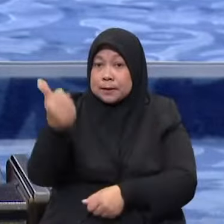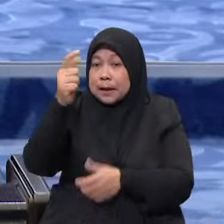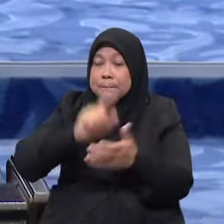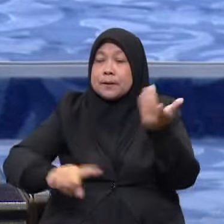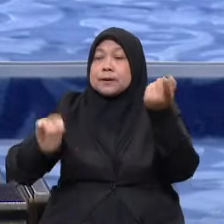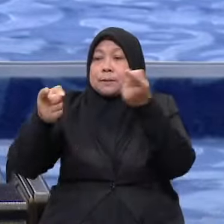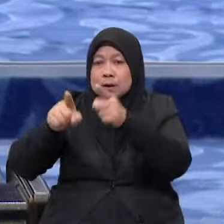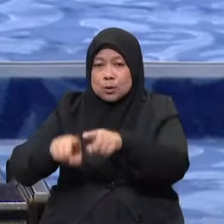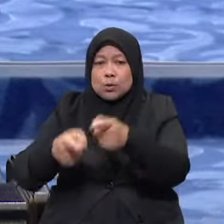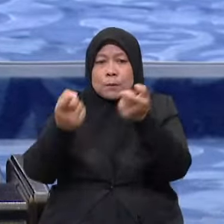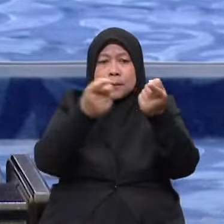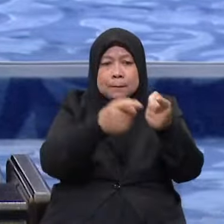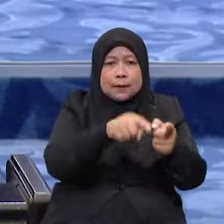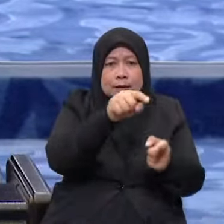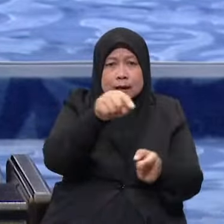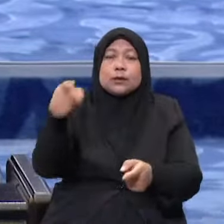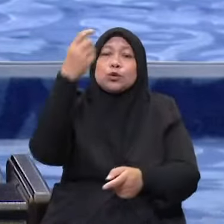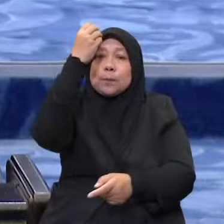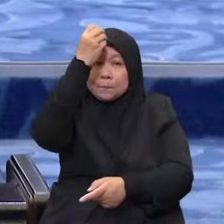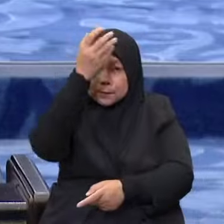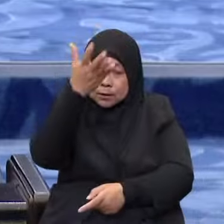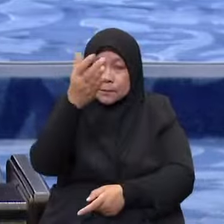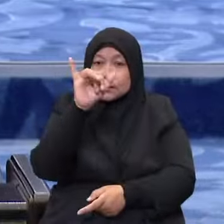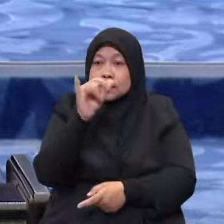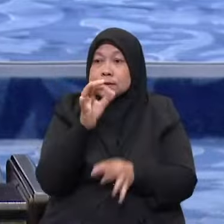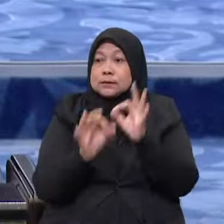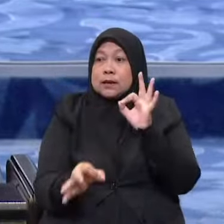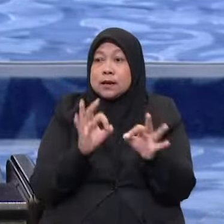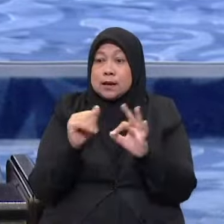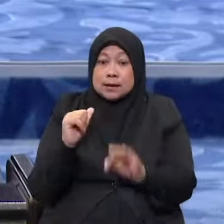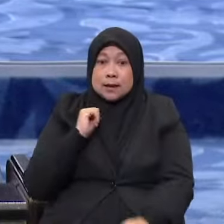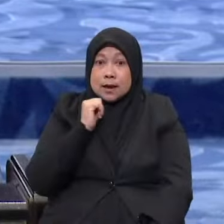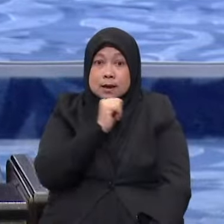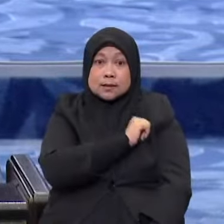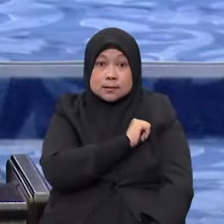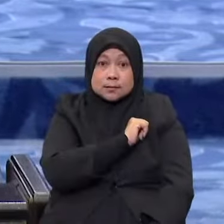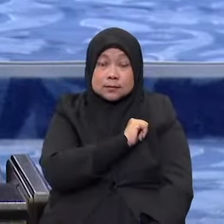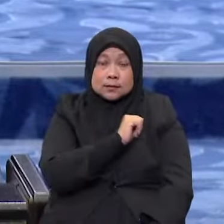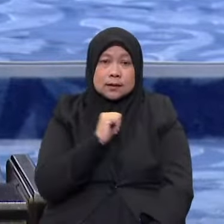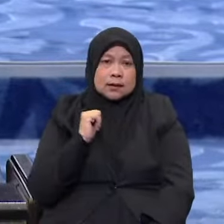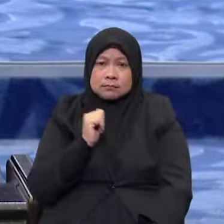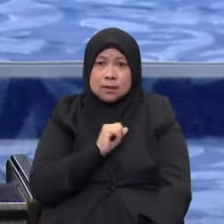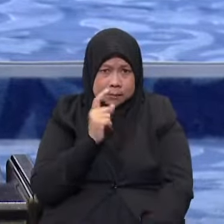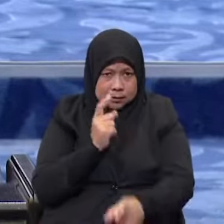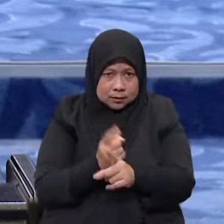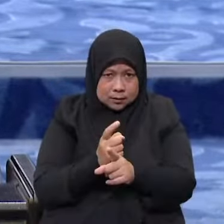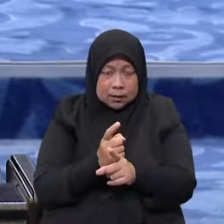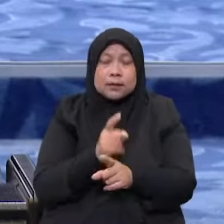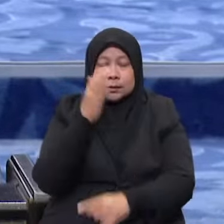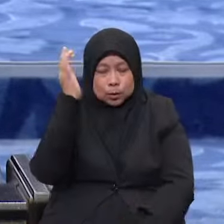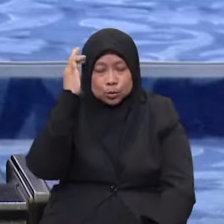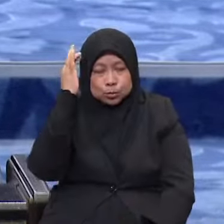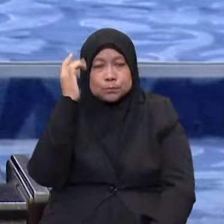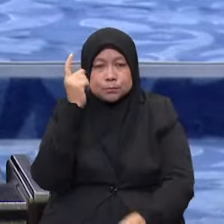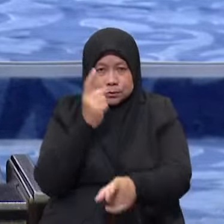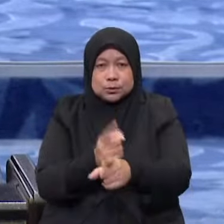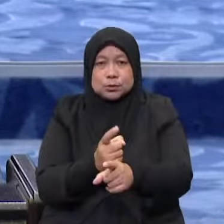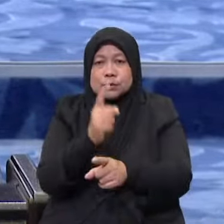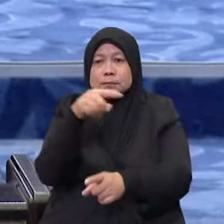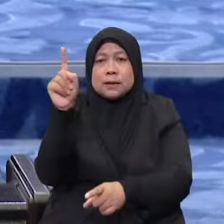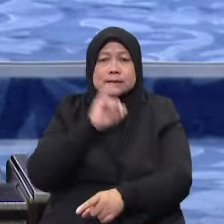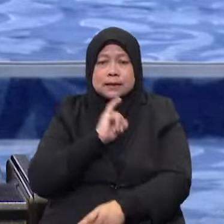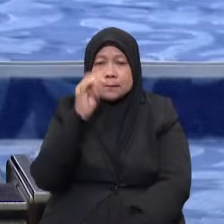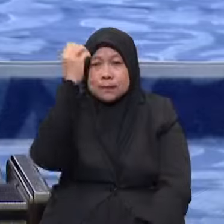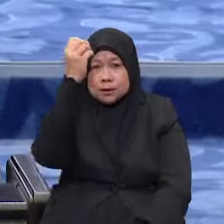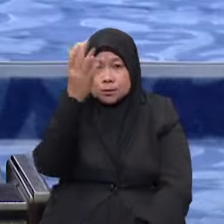berlaku. Ini sebagai makluman saja. Jadi kalau ada ahli kabinet yang bangkitkan bahawa kami tidak tahu, betul. Ya, kerana saya